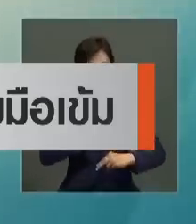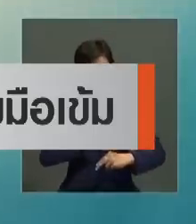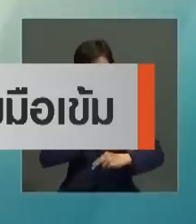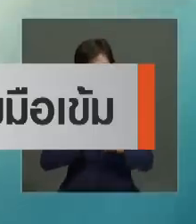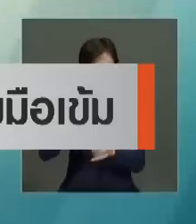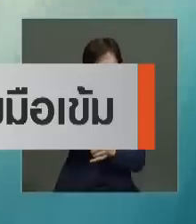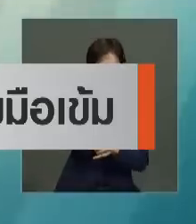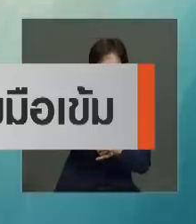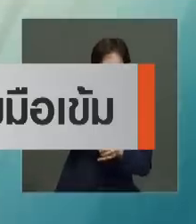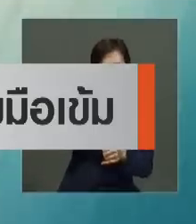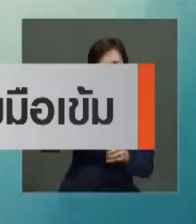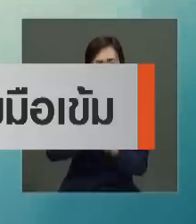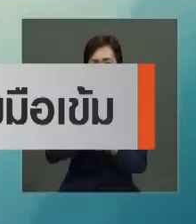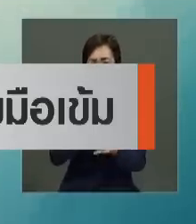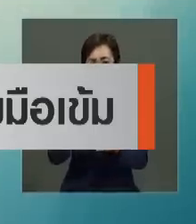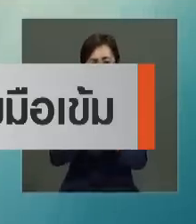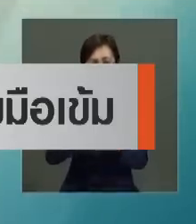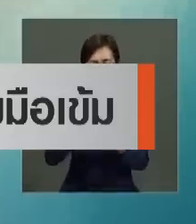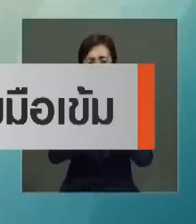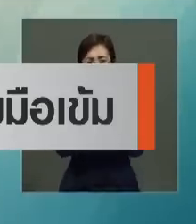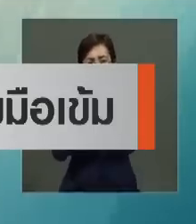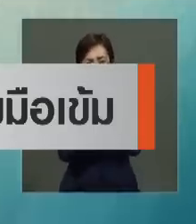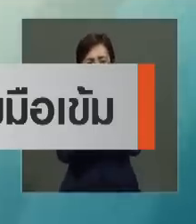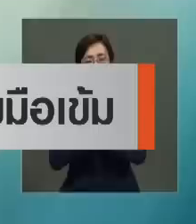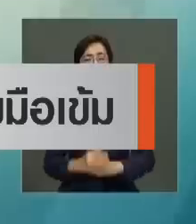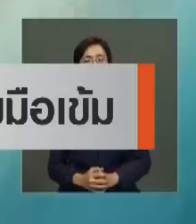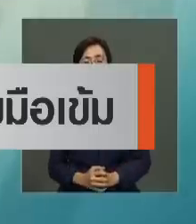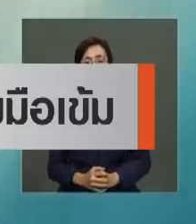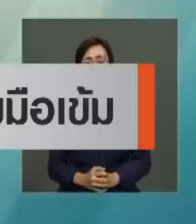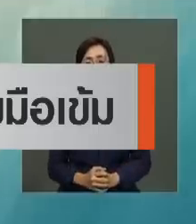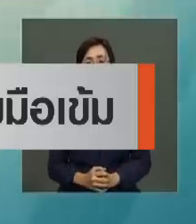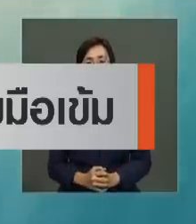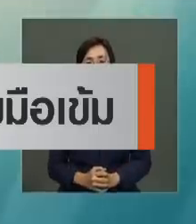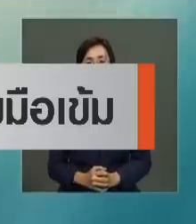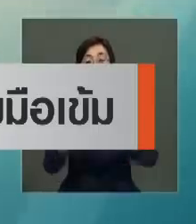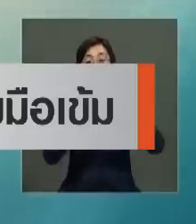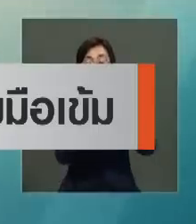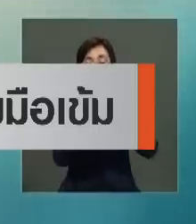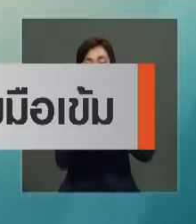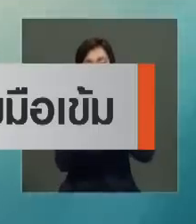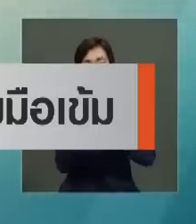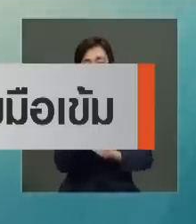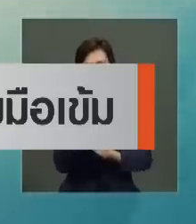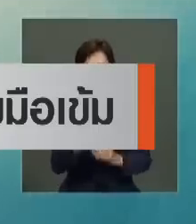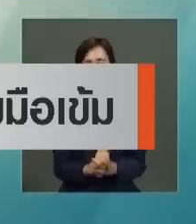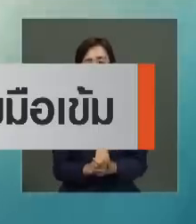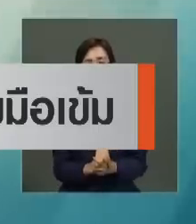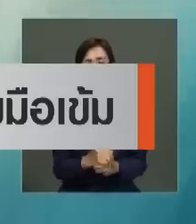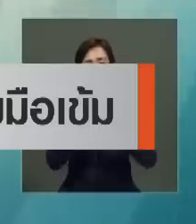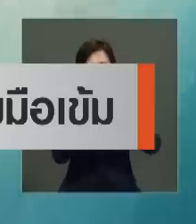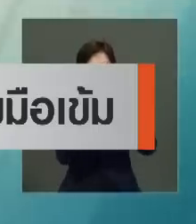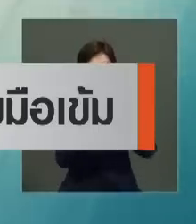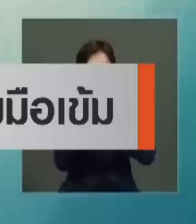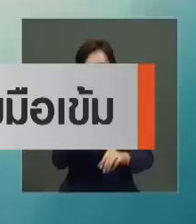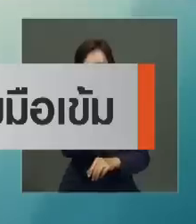คุณหมอผมก็เลยขอให้ประชาชนทุกคนเนี่ยเฝ้าระวังป้องกันตัวเองไม่ให้ติดเชื้อเพราะว่าจากมาตรการต่างๆและความร่วมมือของ